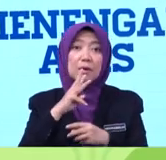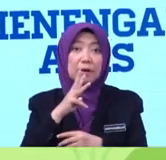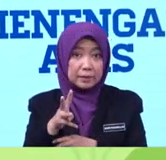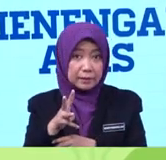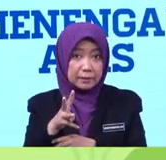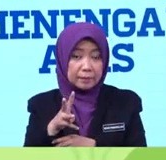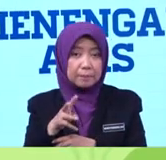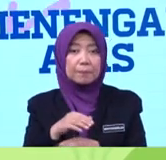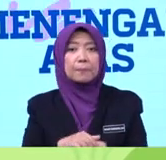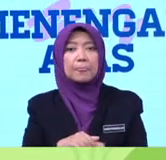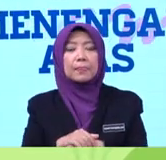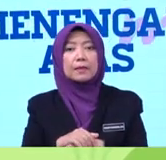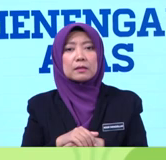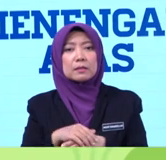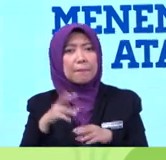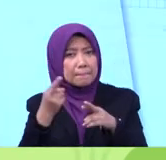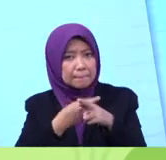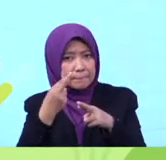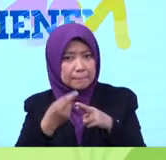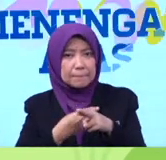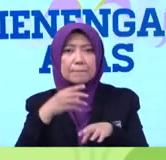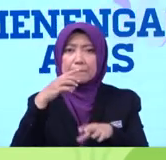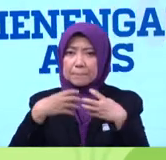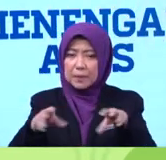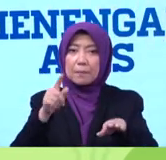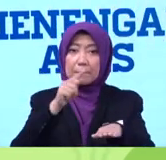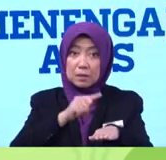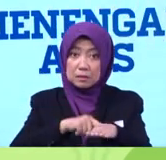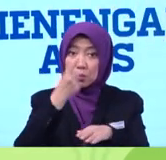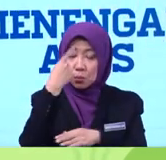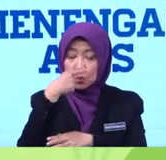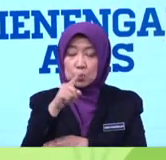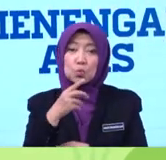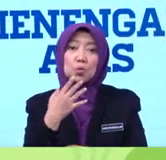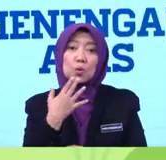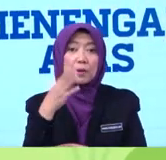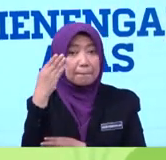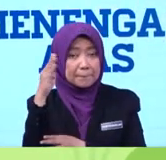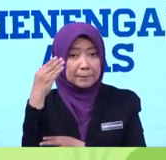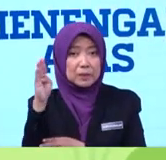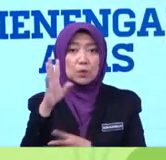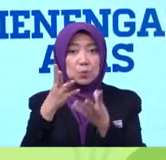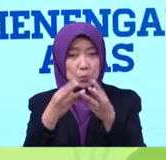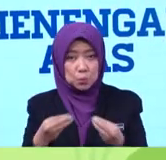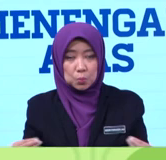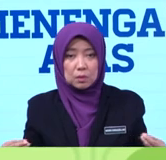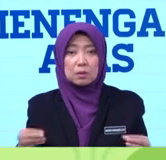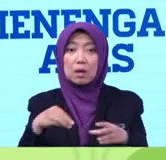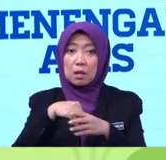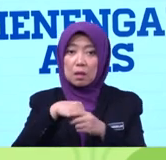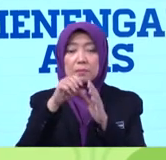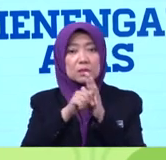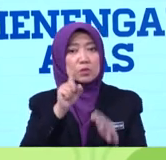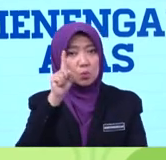adalah semakin singkat masa yang diambil untuk warna larutan metillina biru luntur dalam sesuatu